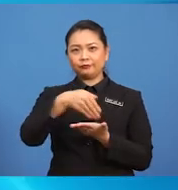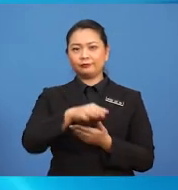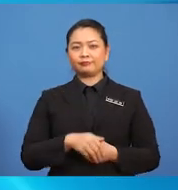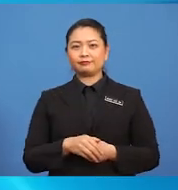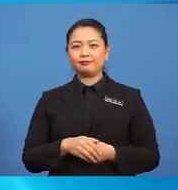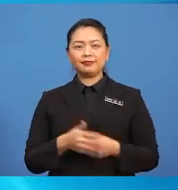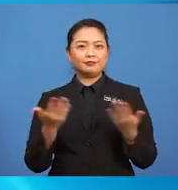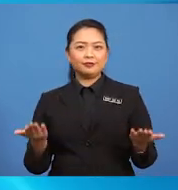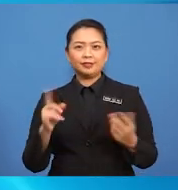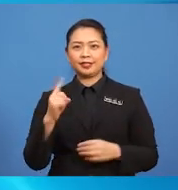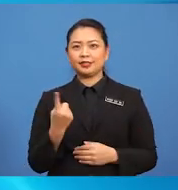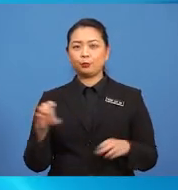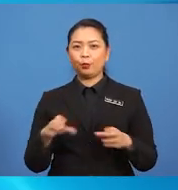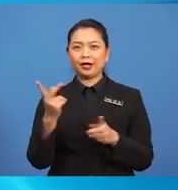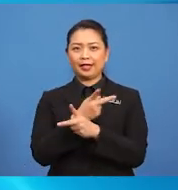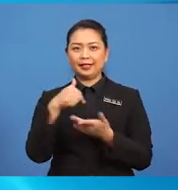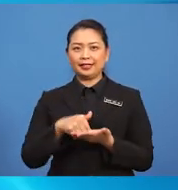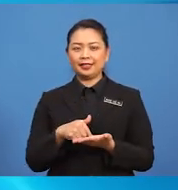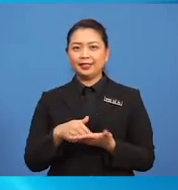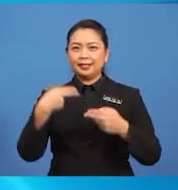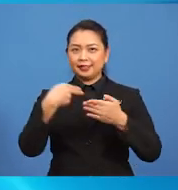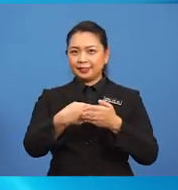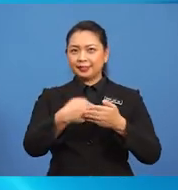sort. Sekian saja buat kali ini.